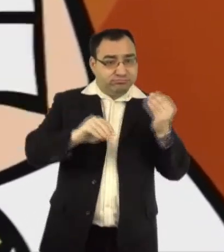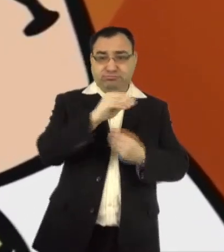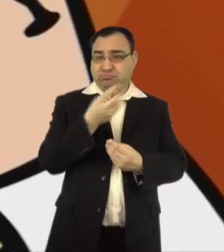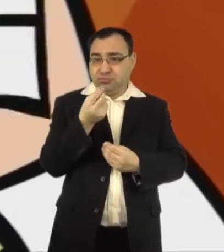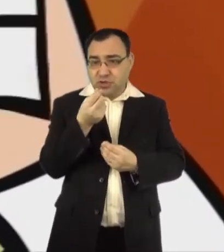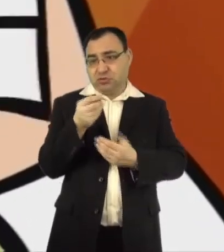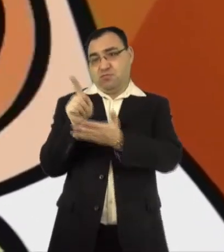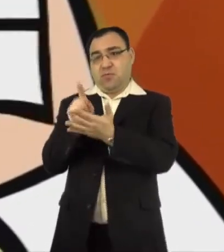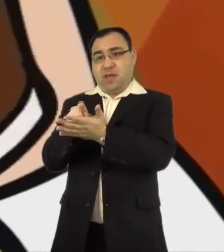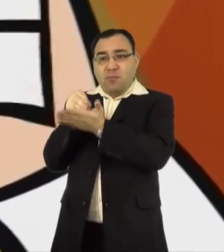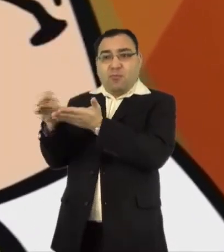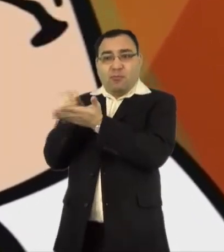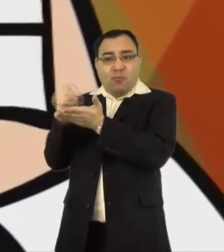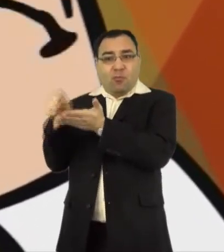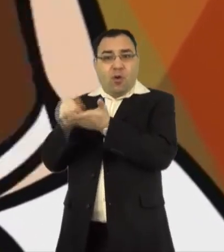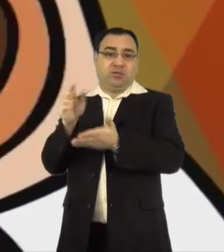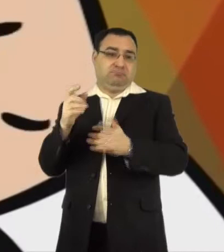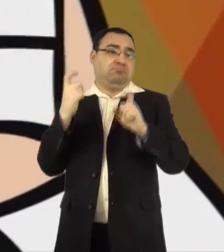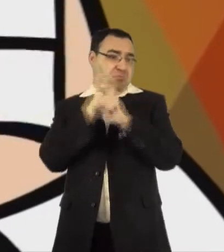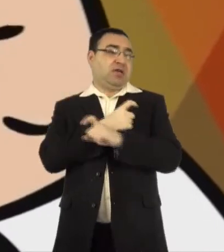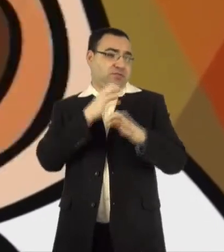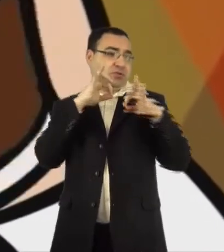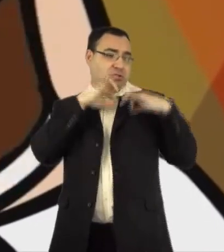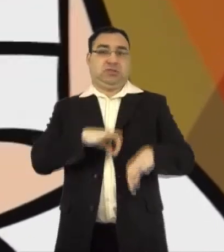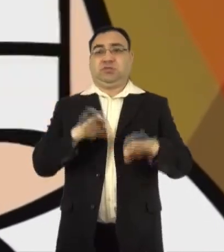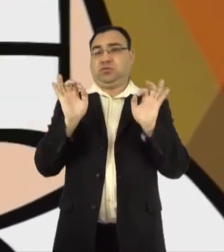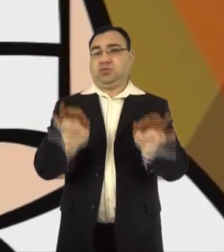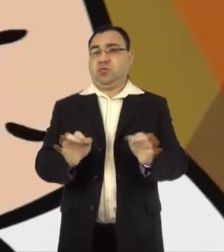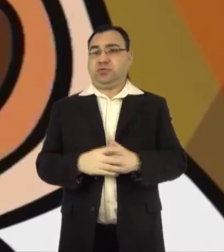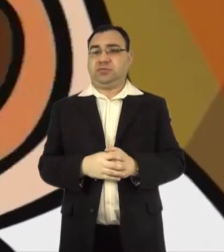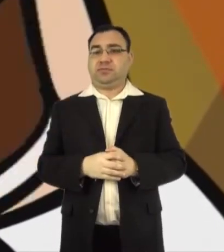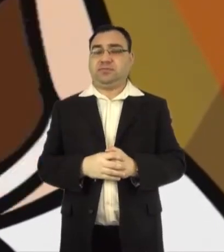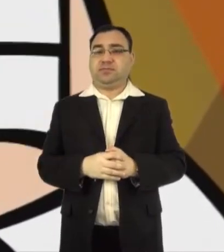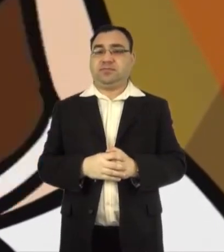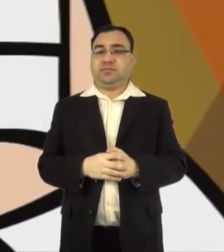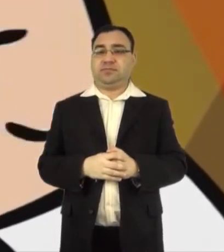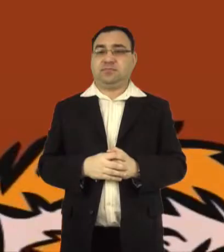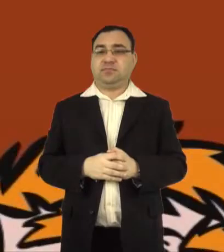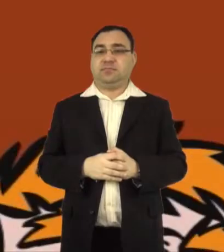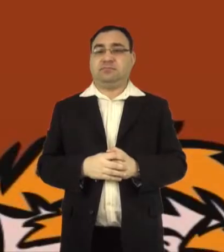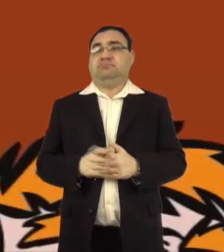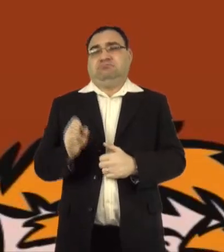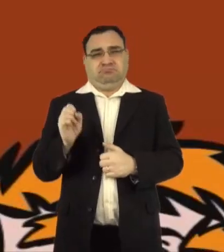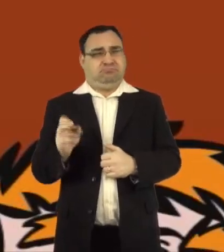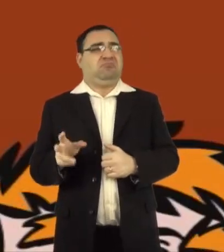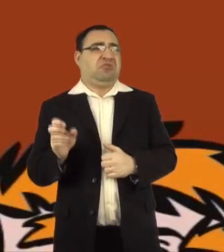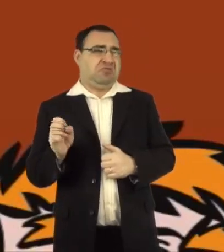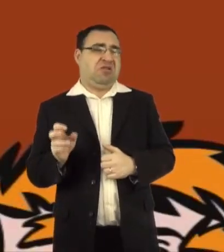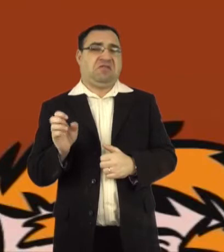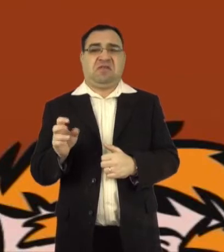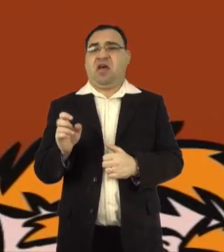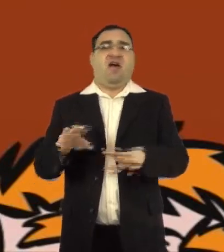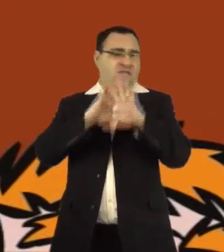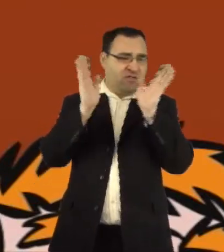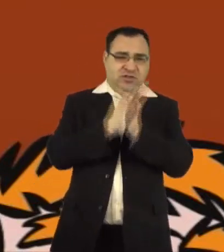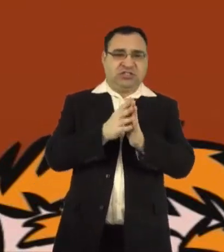tych lasach, zapłacą podatki. I w ten sposób przyczynią się do sukcesu gospodarczego naszego kraju. Ta, pewnie.